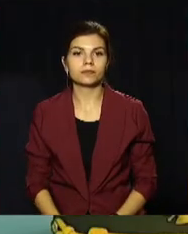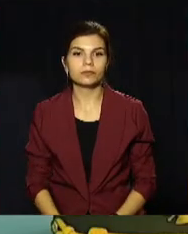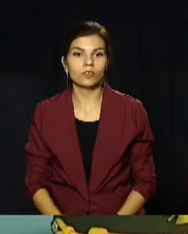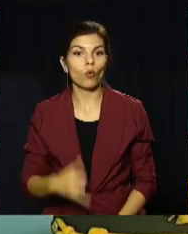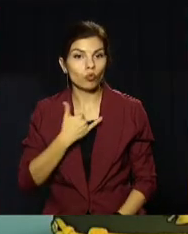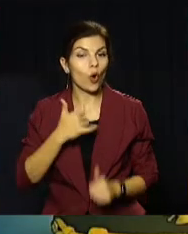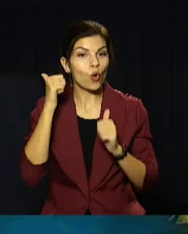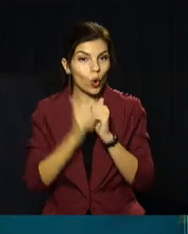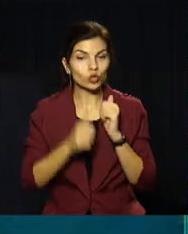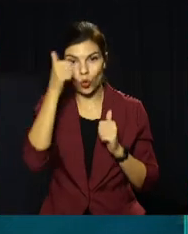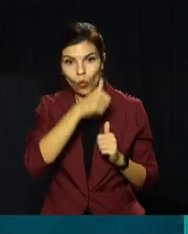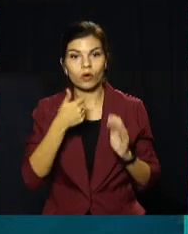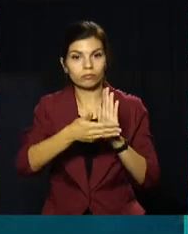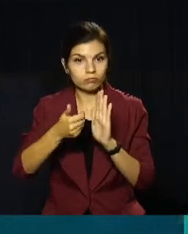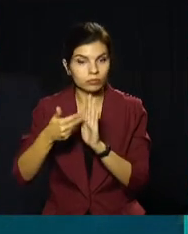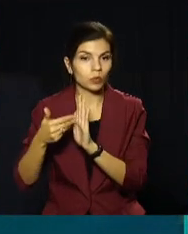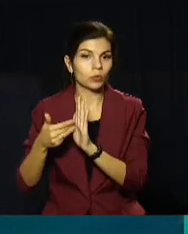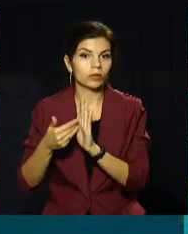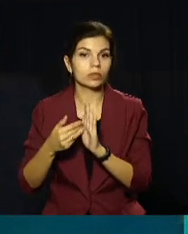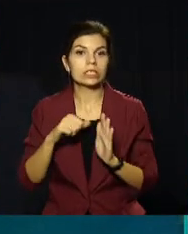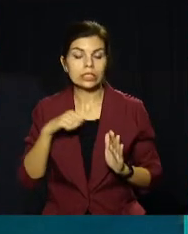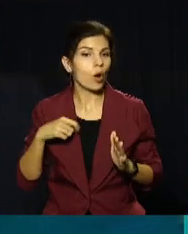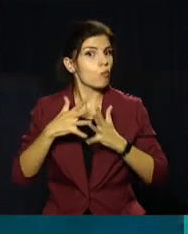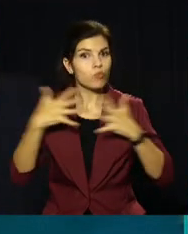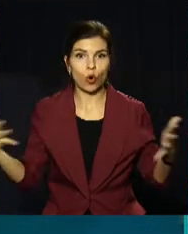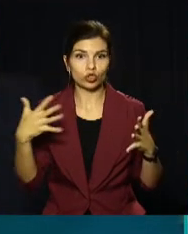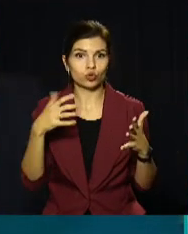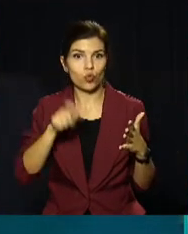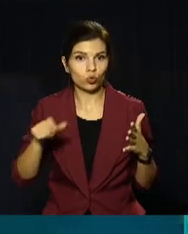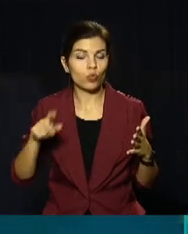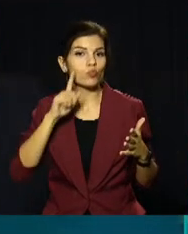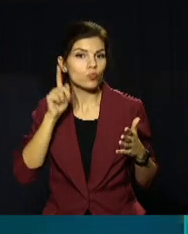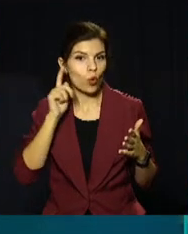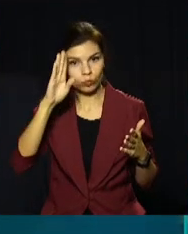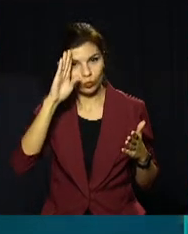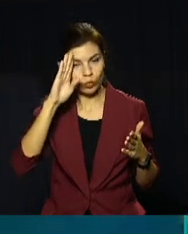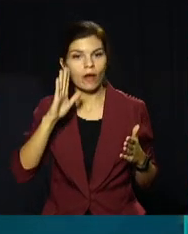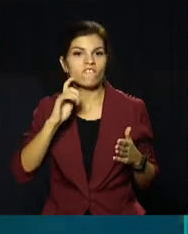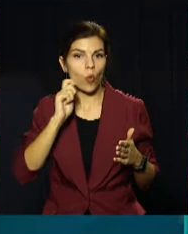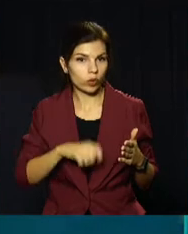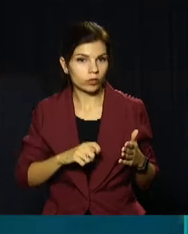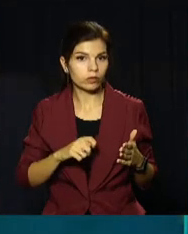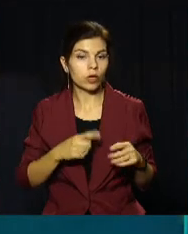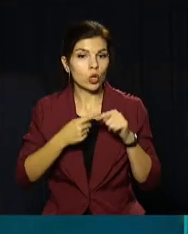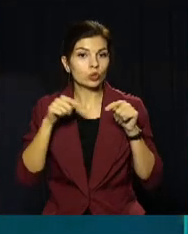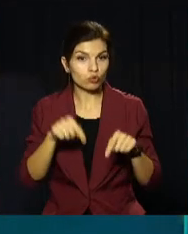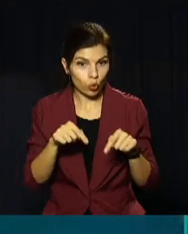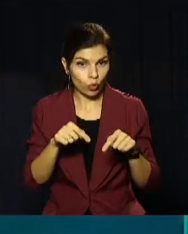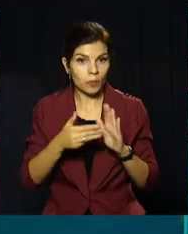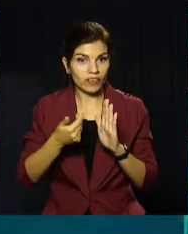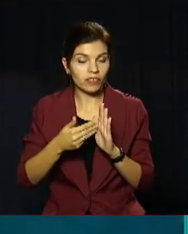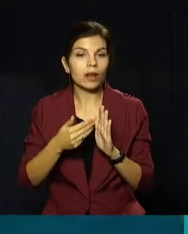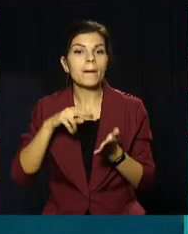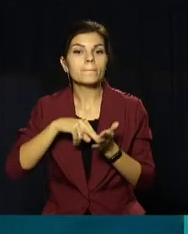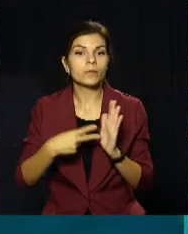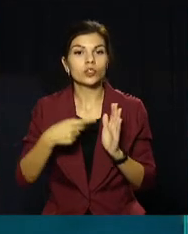нас кожного року призивають і кожного призову саму більшу кількість юнаків в Україні. Цього призову планується